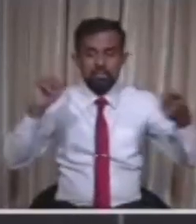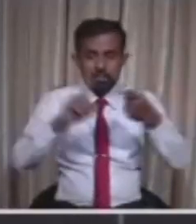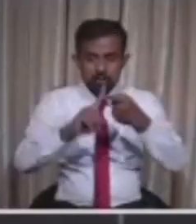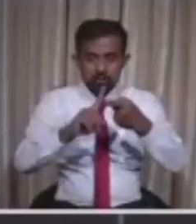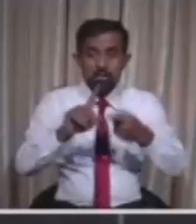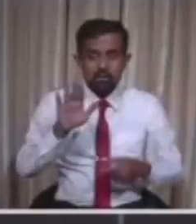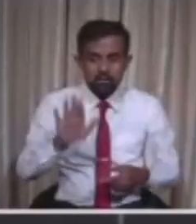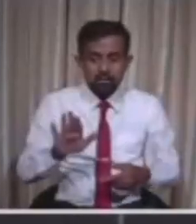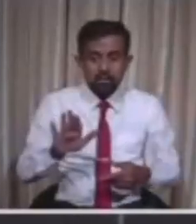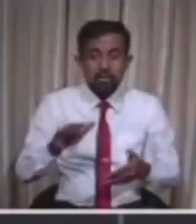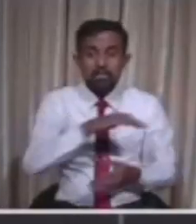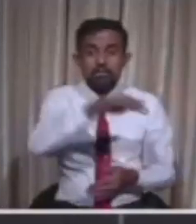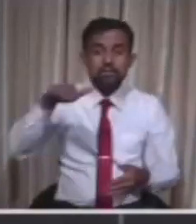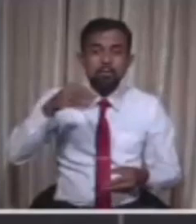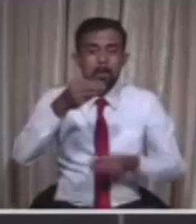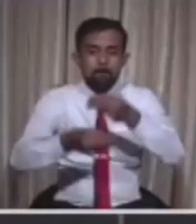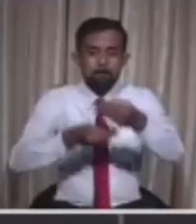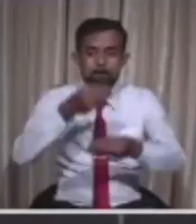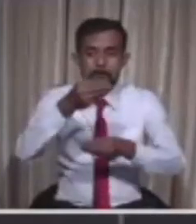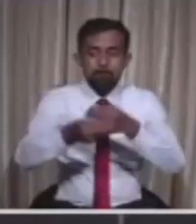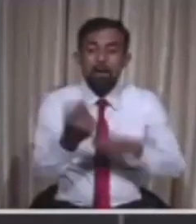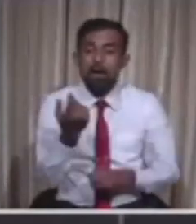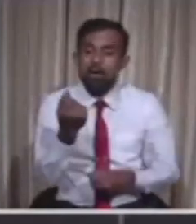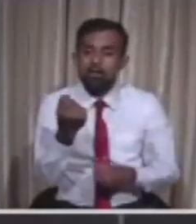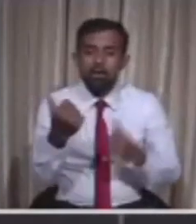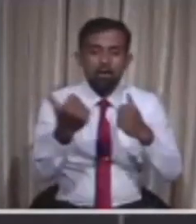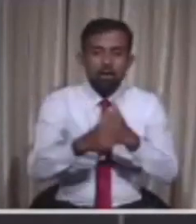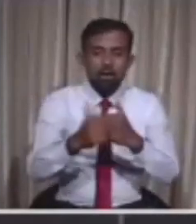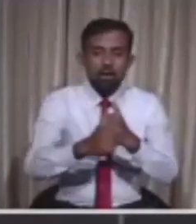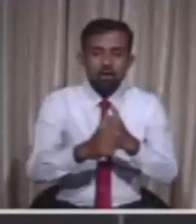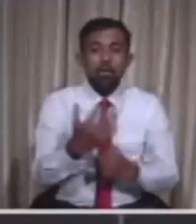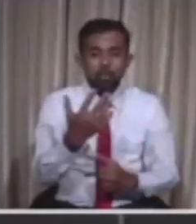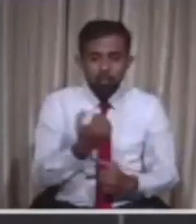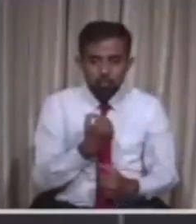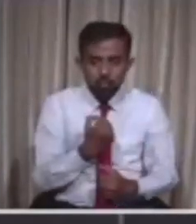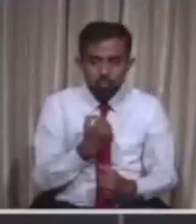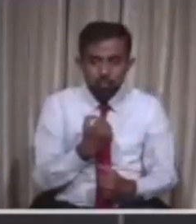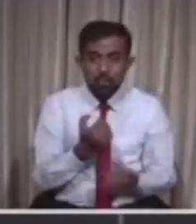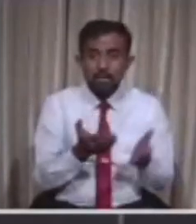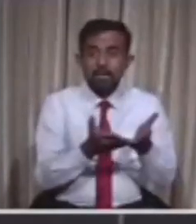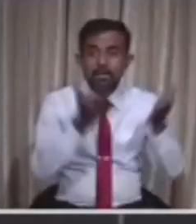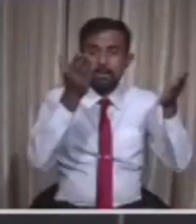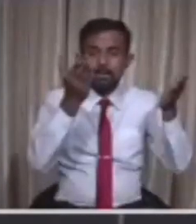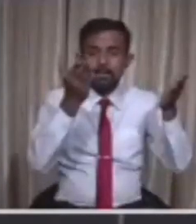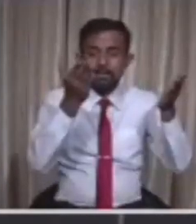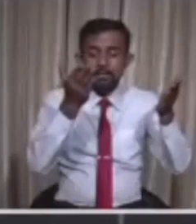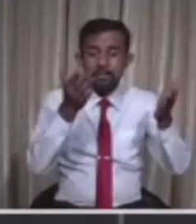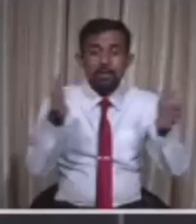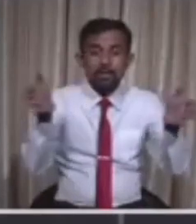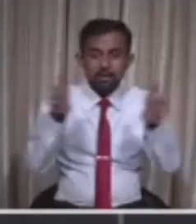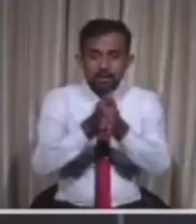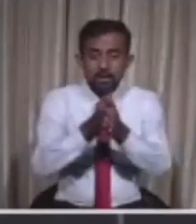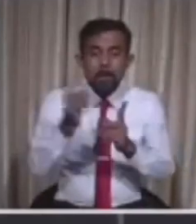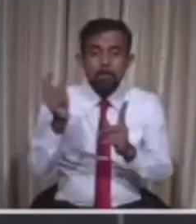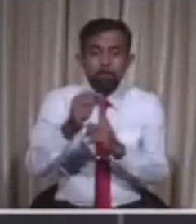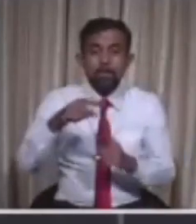ඇති සමාජ වෙළඳපොළ ආර්ථිකයක් නිර්මාණය කරන්න ඕනේ ඉන්දියානු සහ ඔහු එකතු කරපු